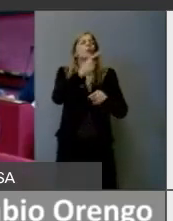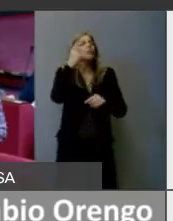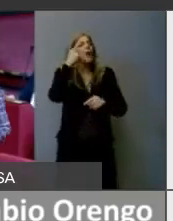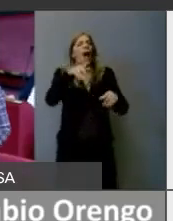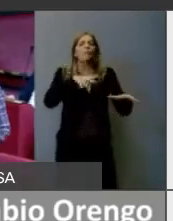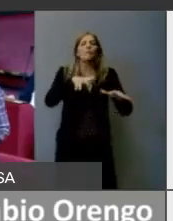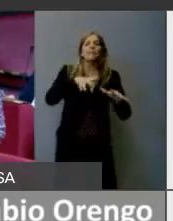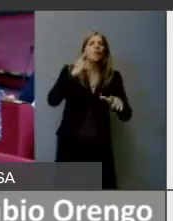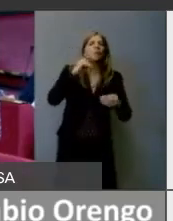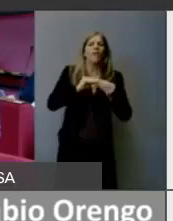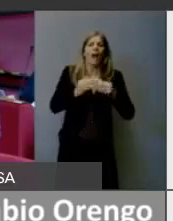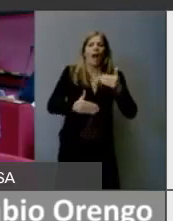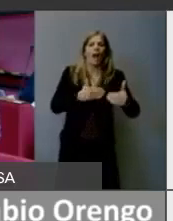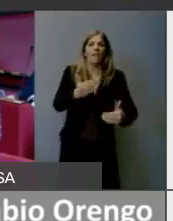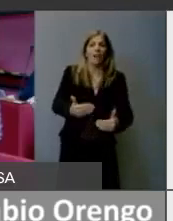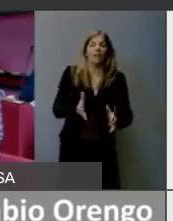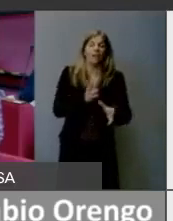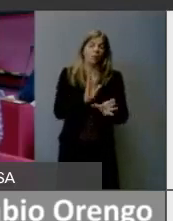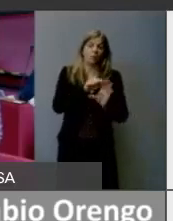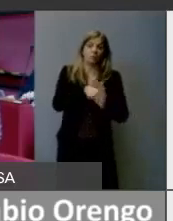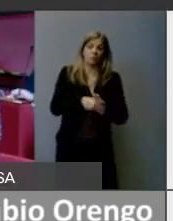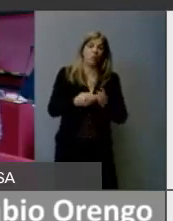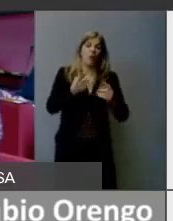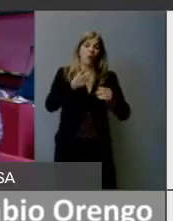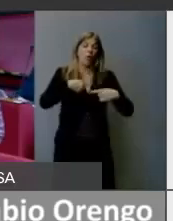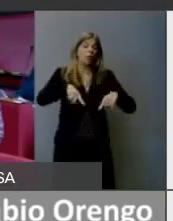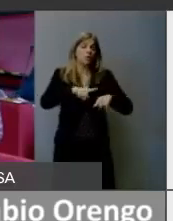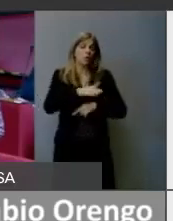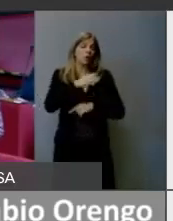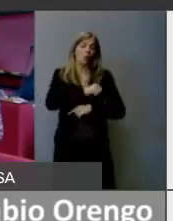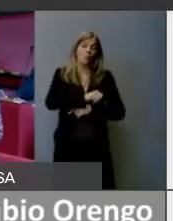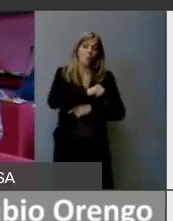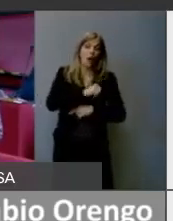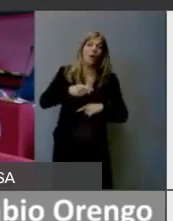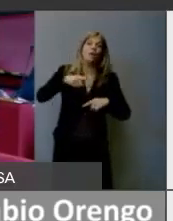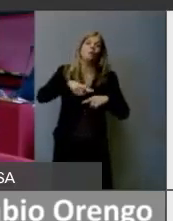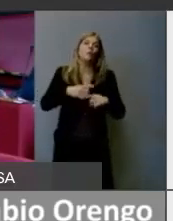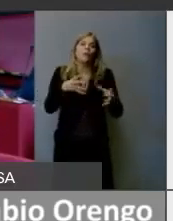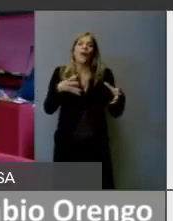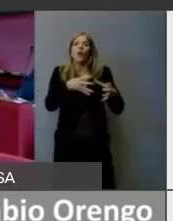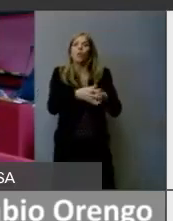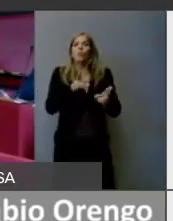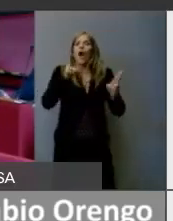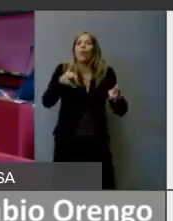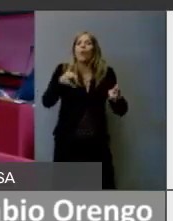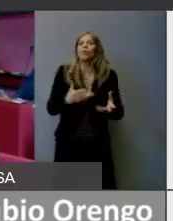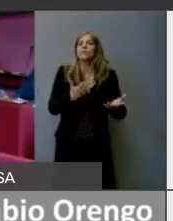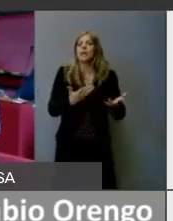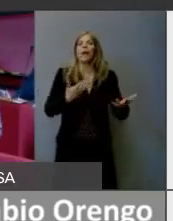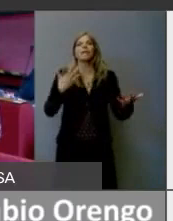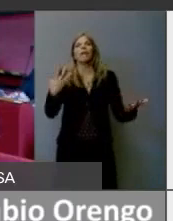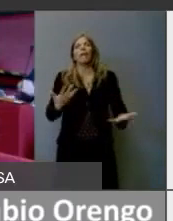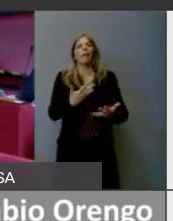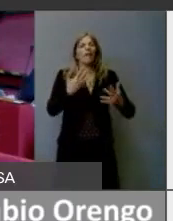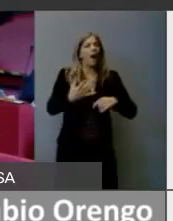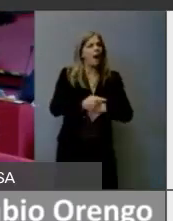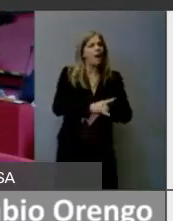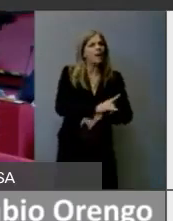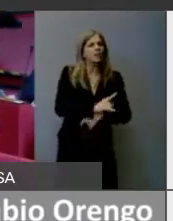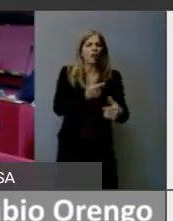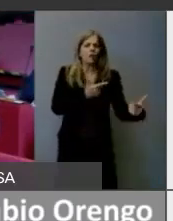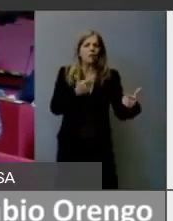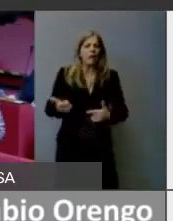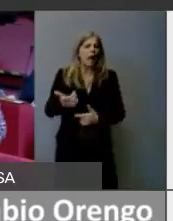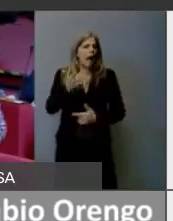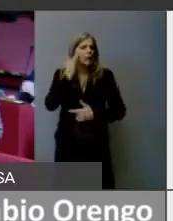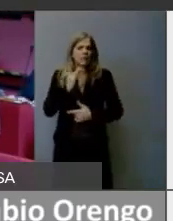rispetto al coinvolgimento del Consiglio Comunale, sia anche rispetto a Autostrade che mette in condizioni di rischio la popolazione in